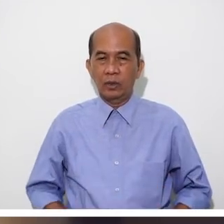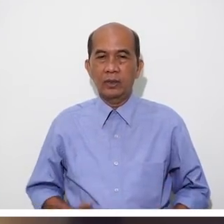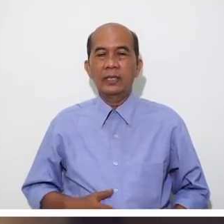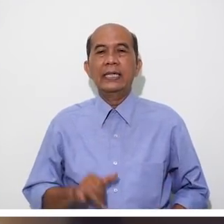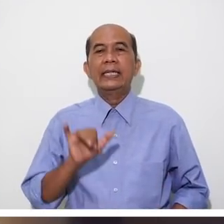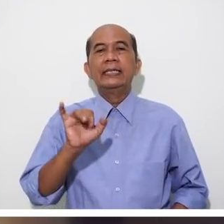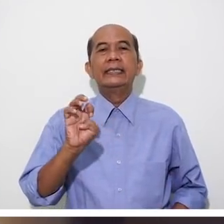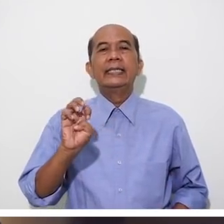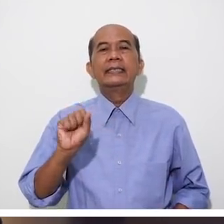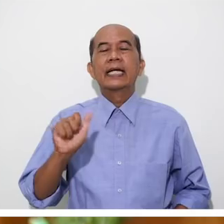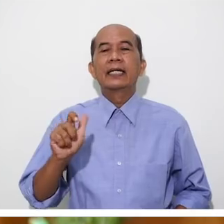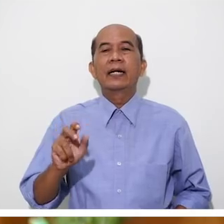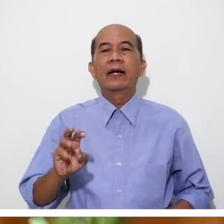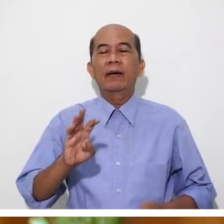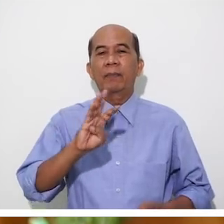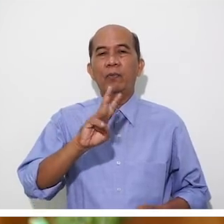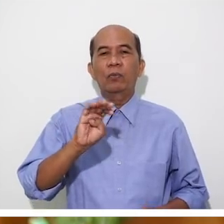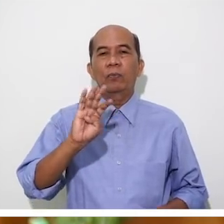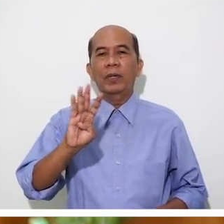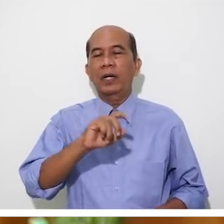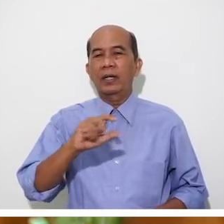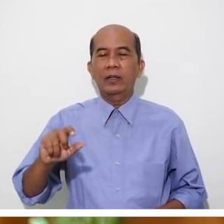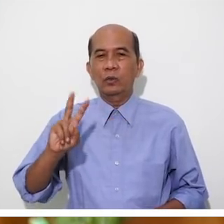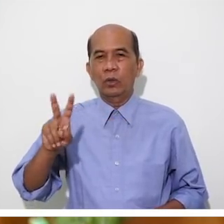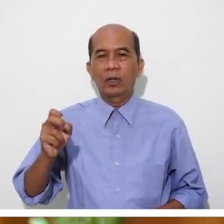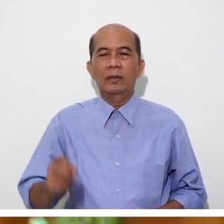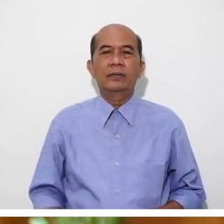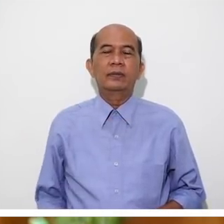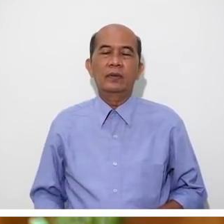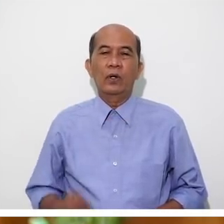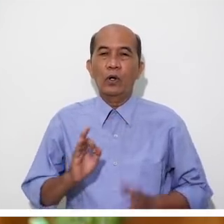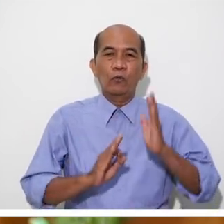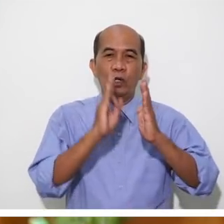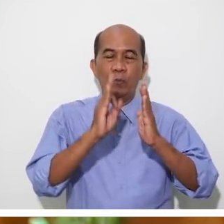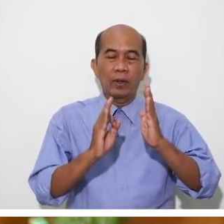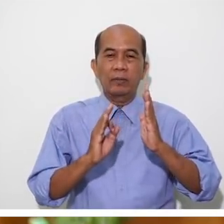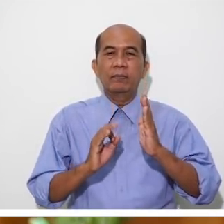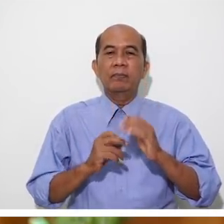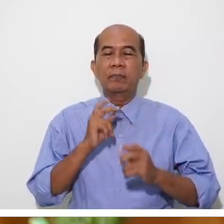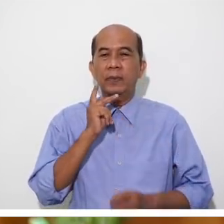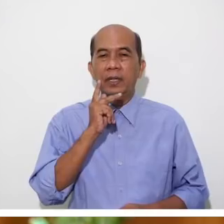44 ayat 2a. Firman ini mau mengatakan siapa kamu